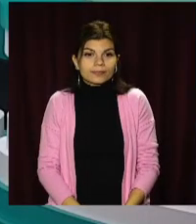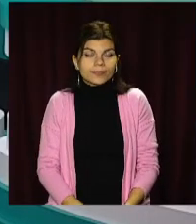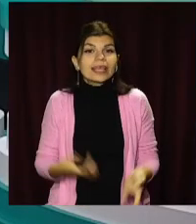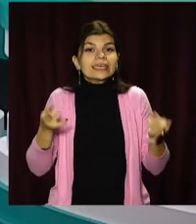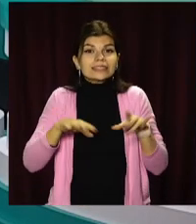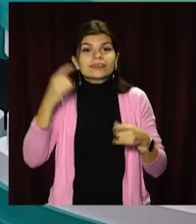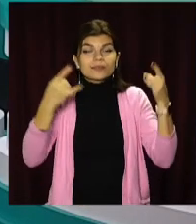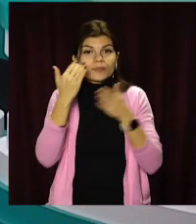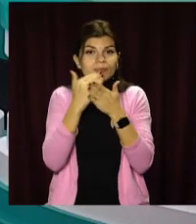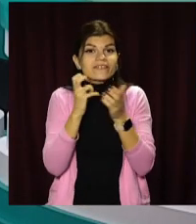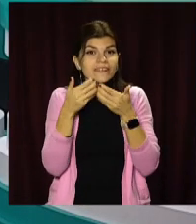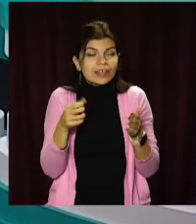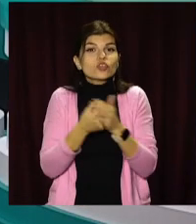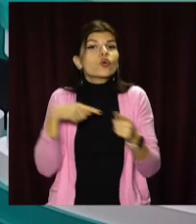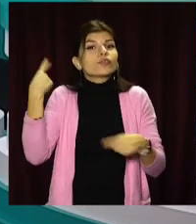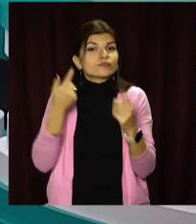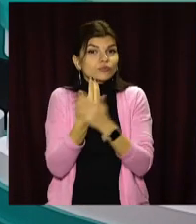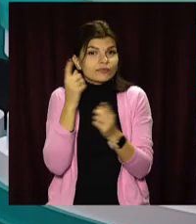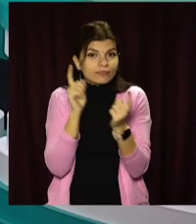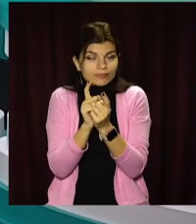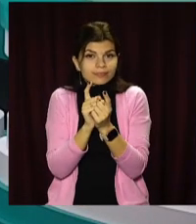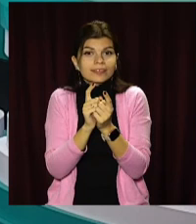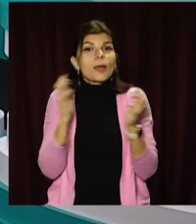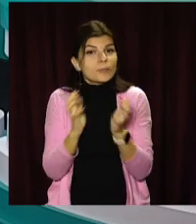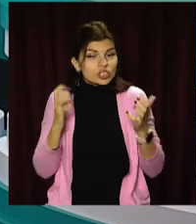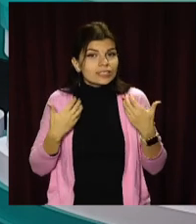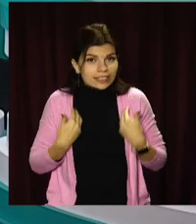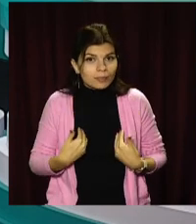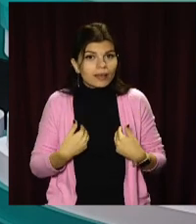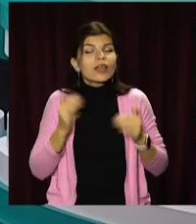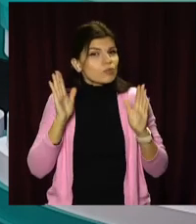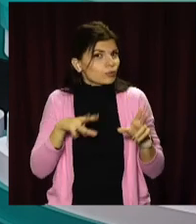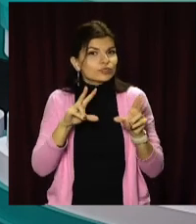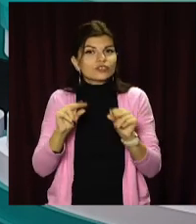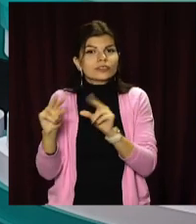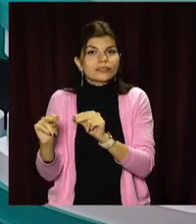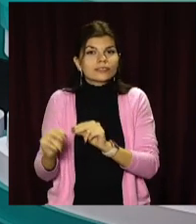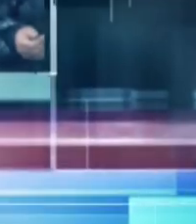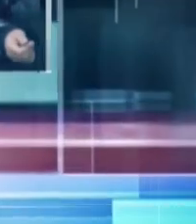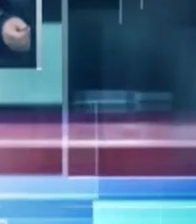Залишайтесь відкритим і до нової зустрічі в ефірі, бережіть себе і хай щастить!